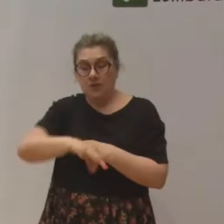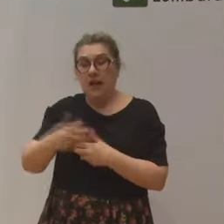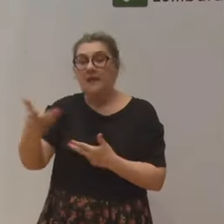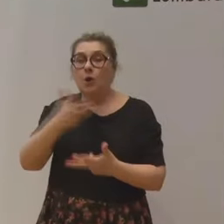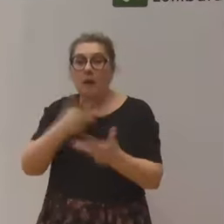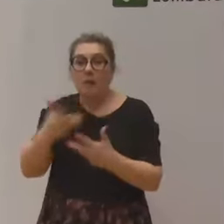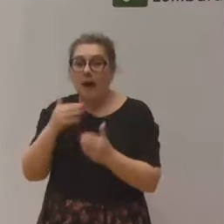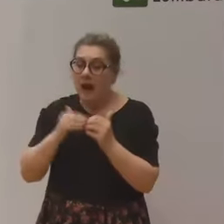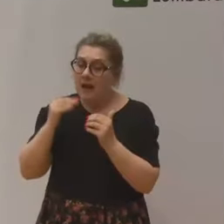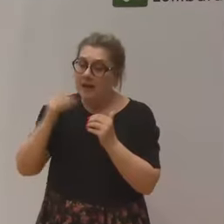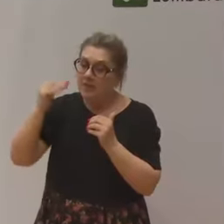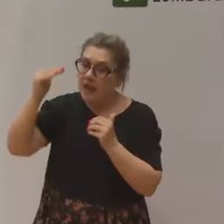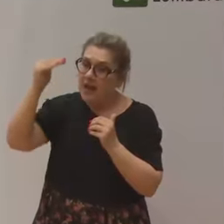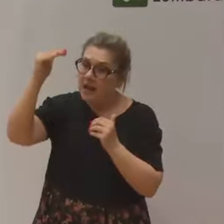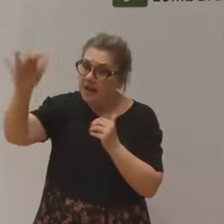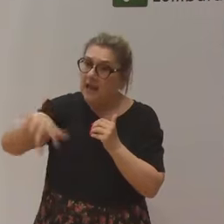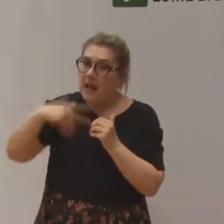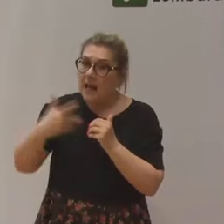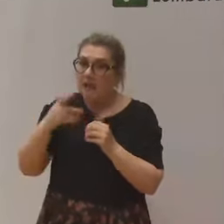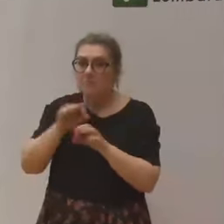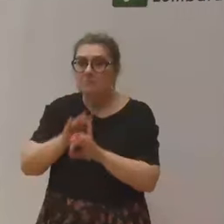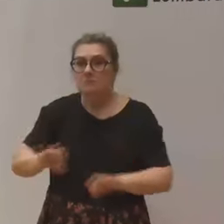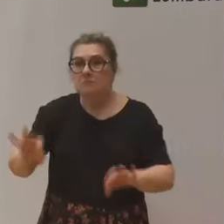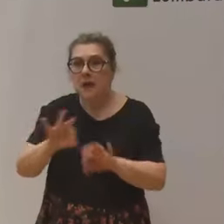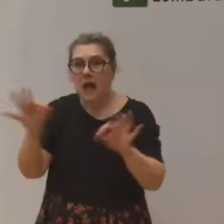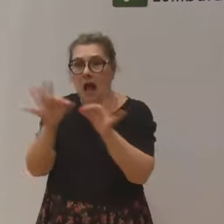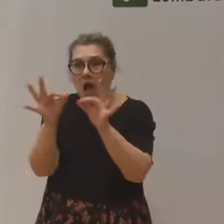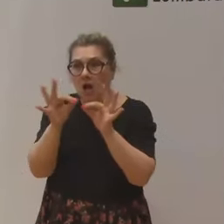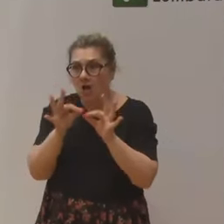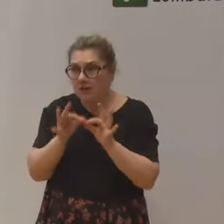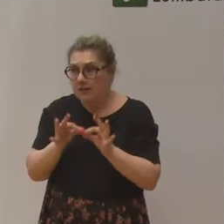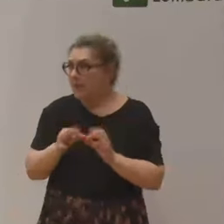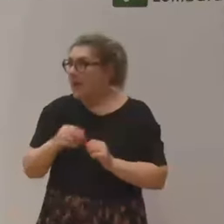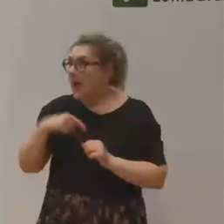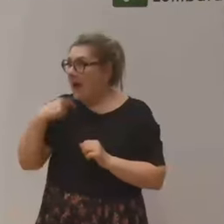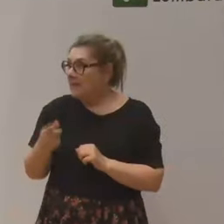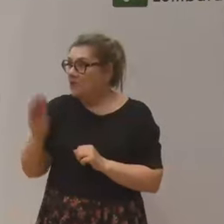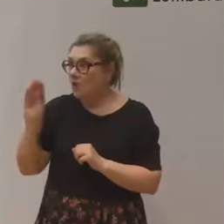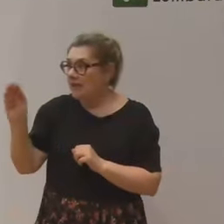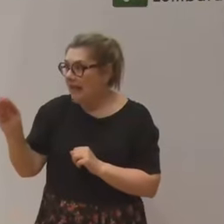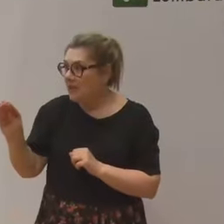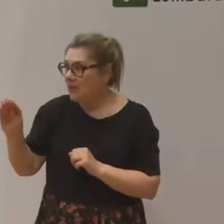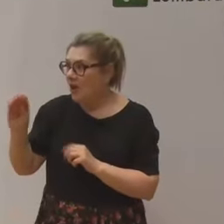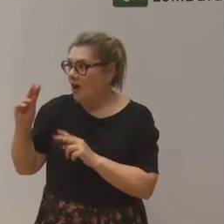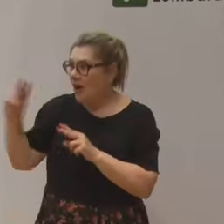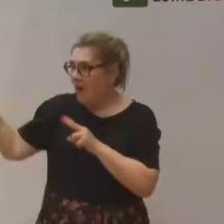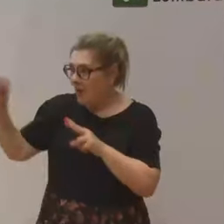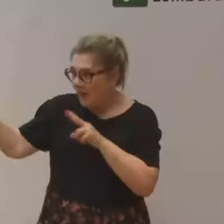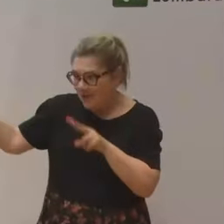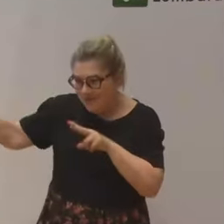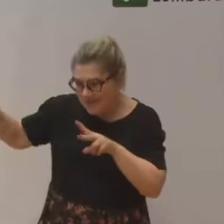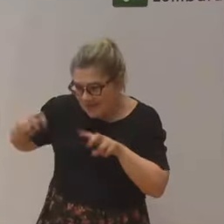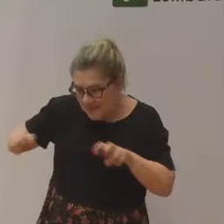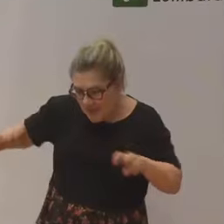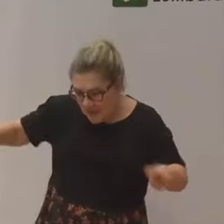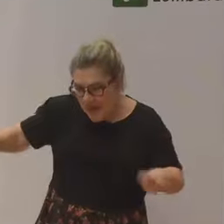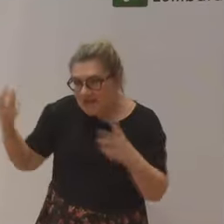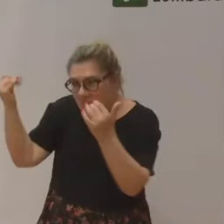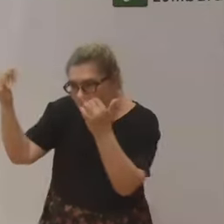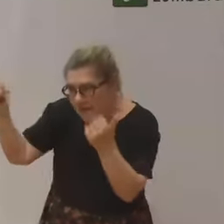livelli, sviluppare raccordi. Con queste due testimonianze io adesso chiedo a voi di salutarci, di